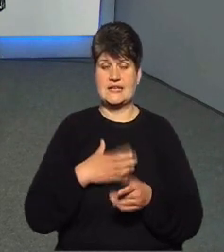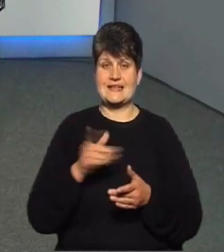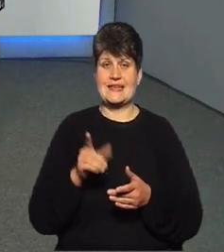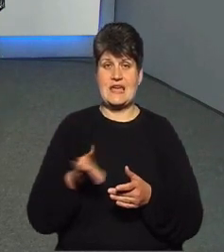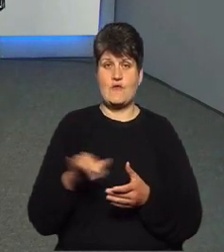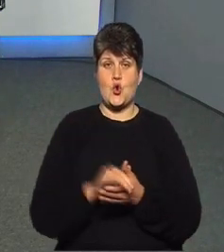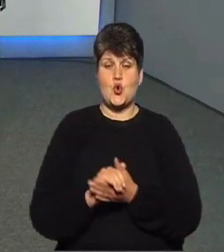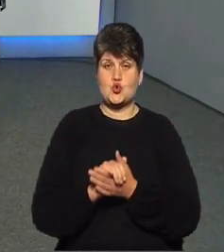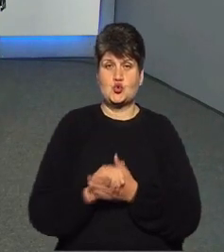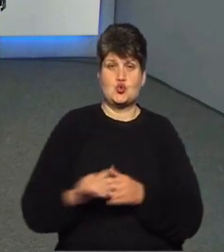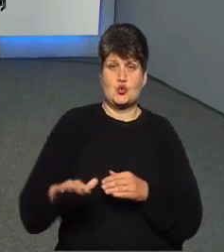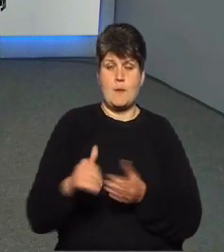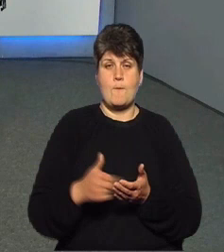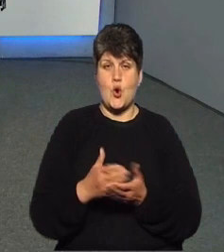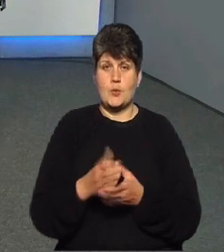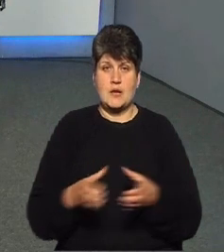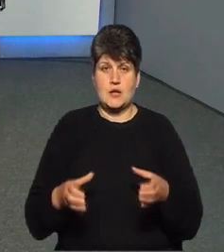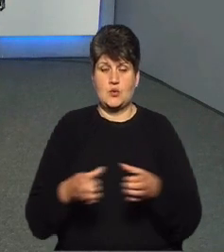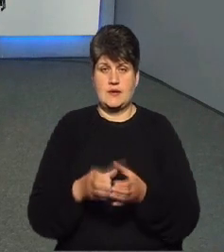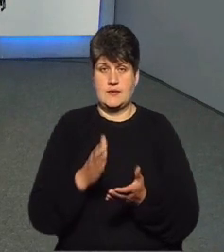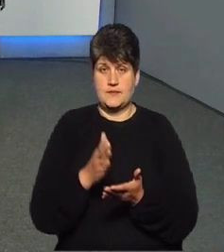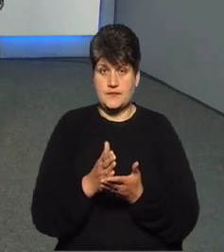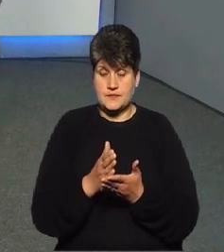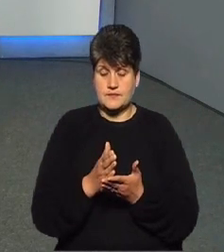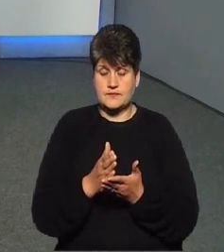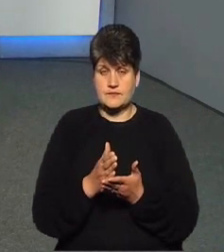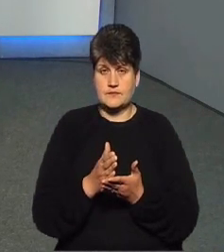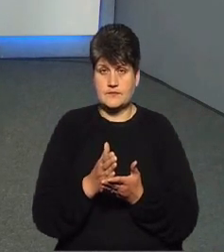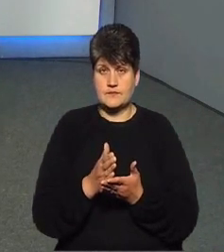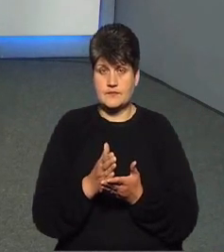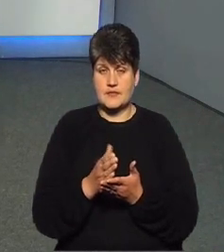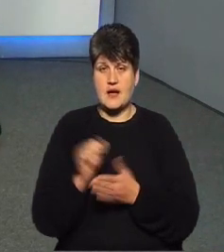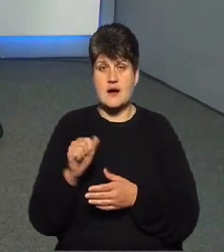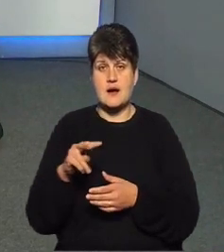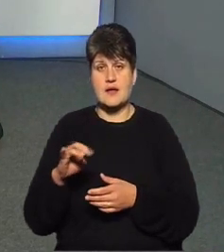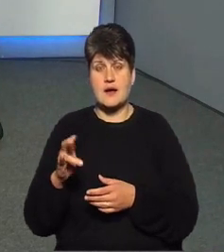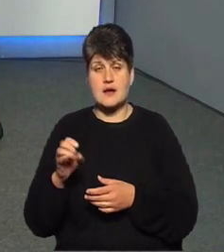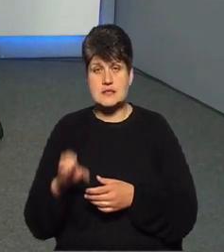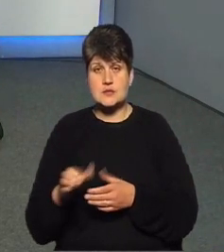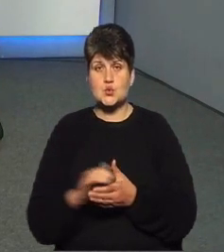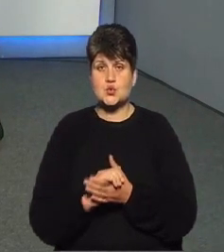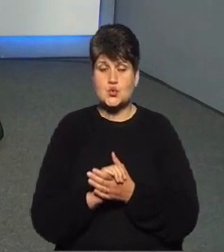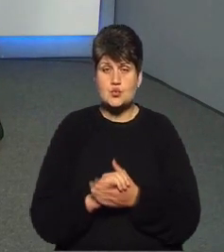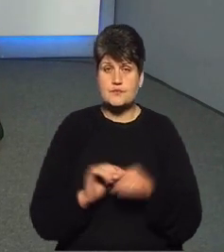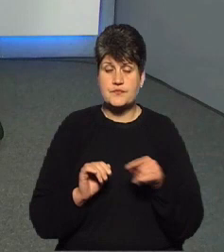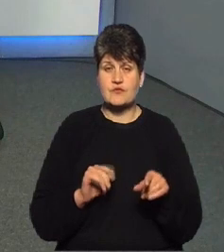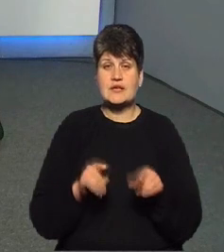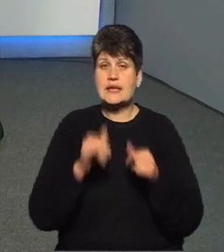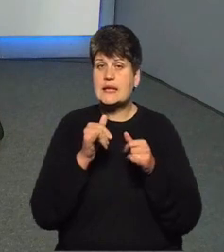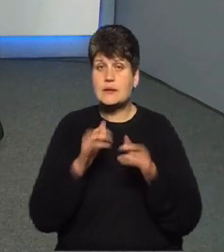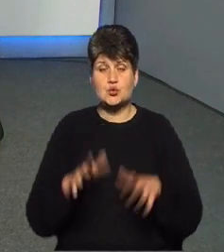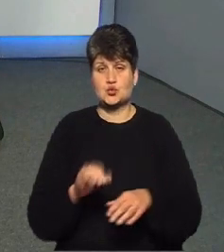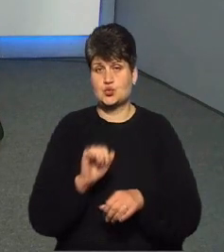політичне угруповування, чи альянс, союз, власне, вони не можуть зупинитися на тому, на якому ж